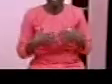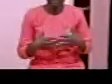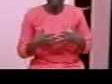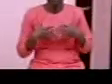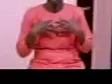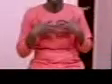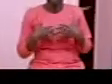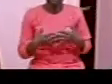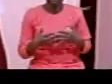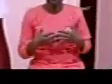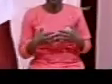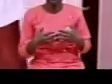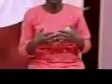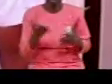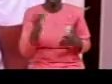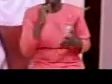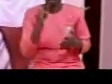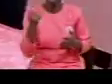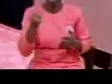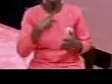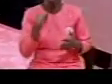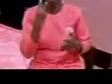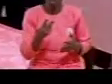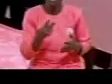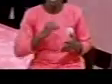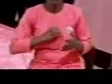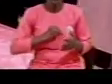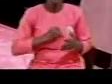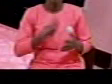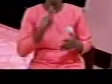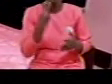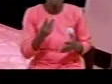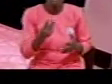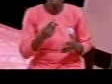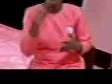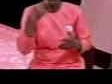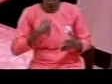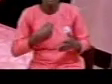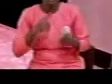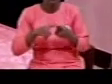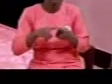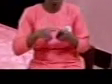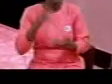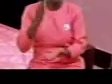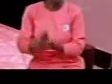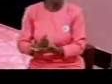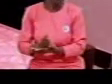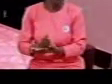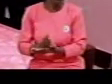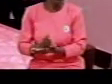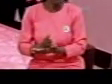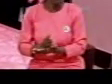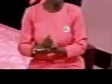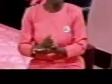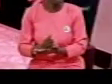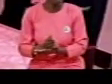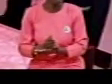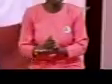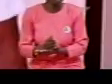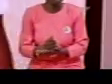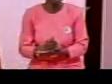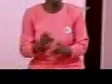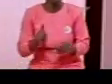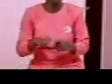في صوت صوت ايه ماجد بيه في صوت بيكلمني يقول لي انسحب انسحب انسحب انسحب ايه